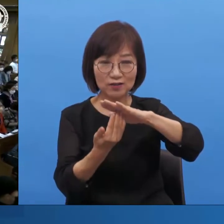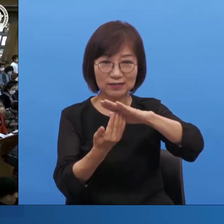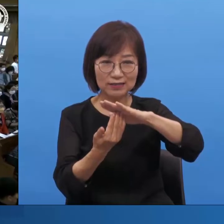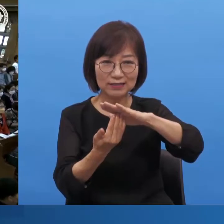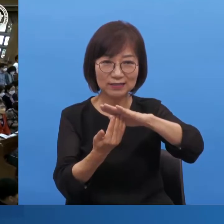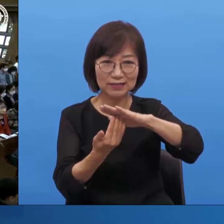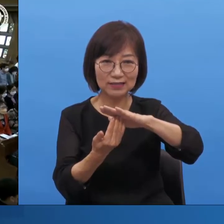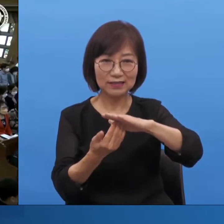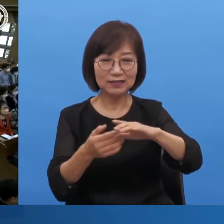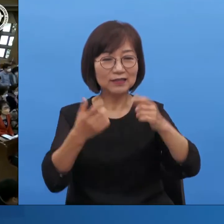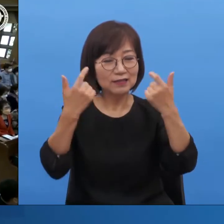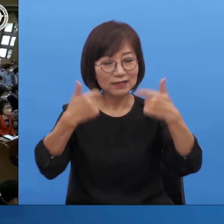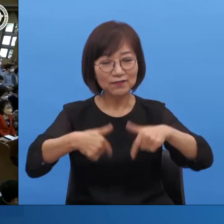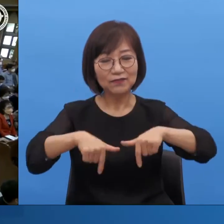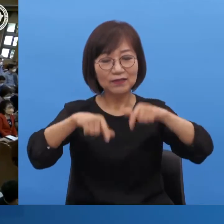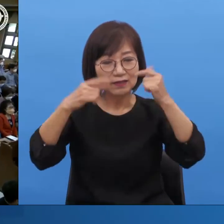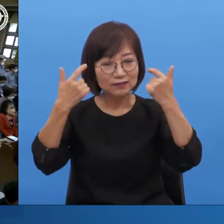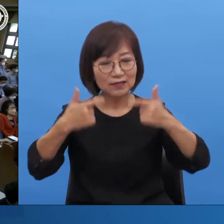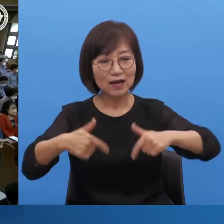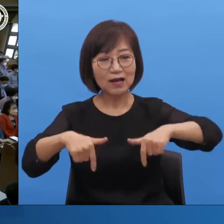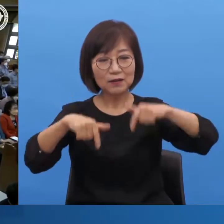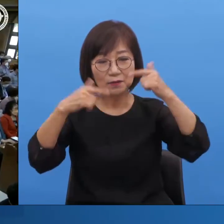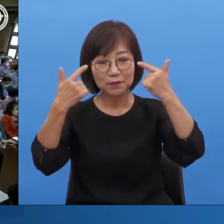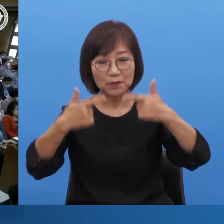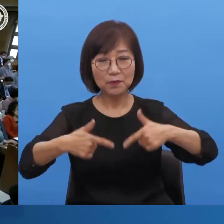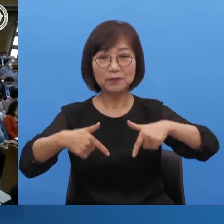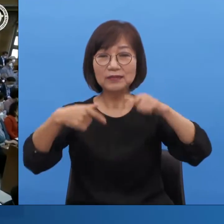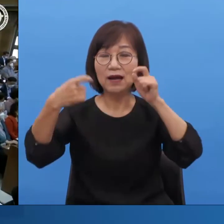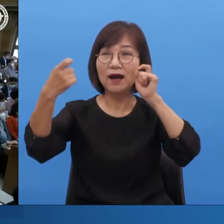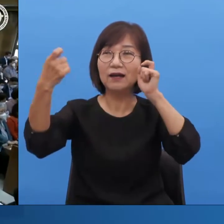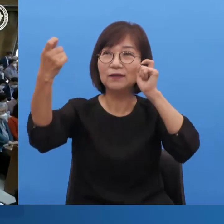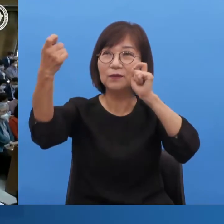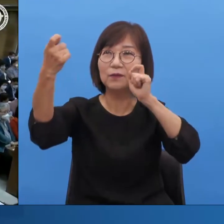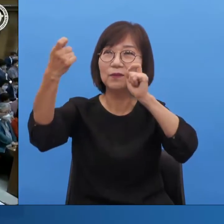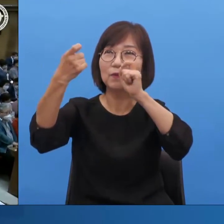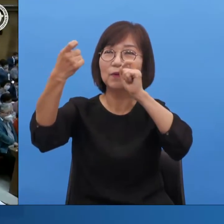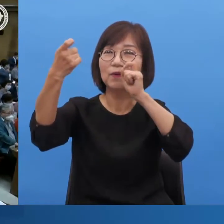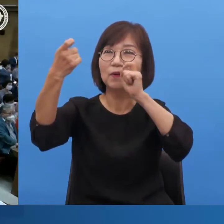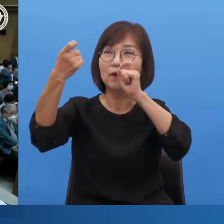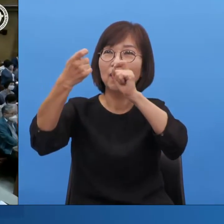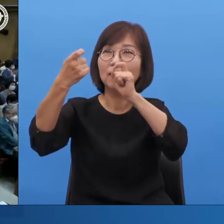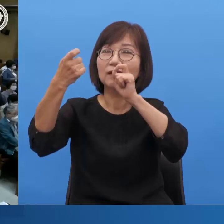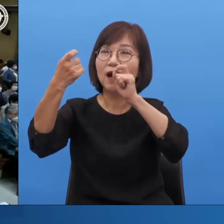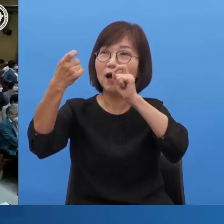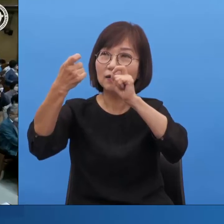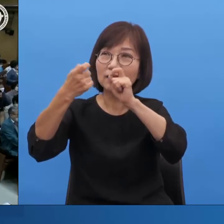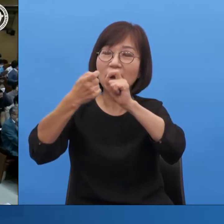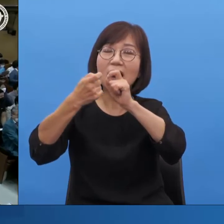이루어지니 날로 날로